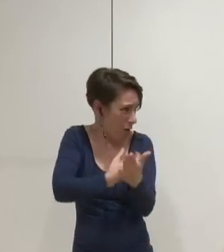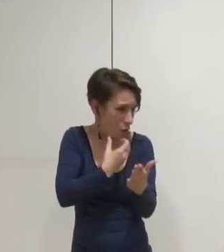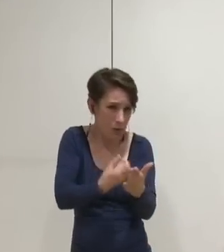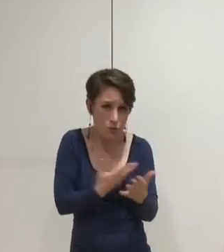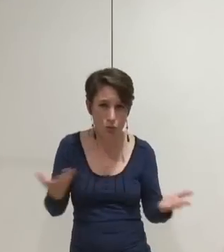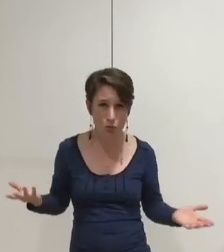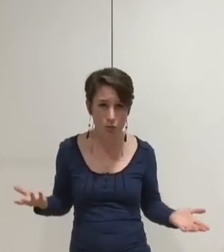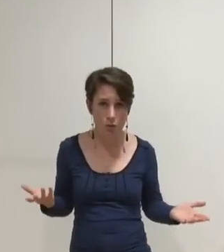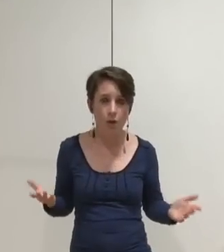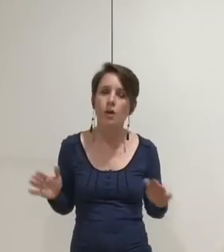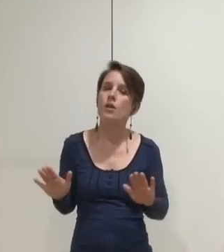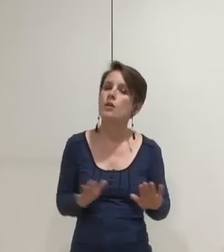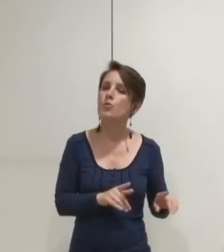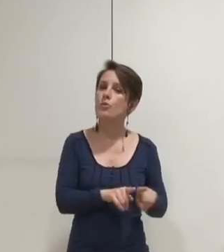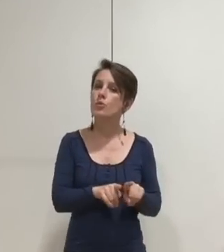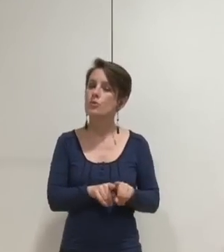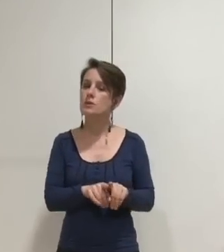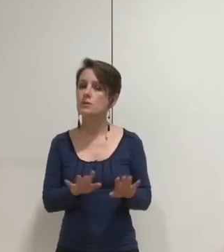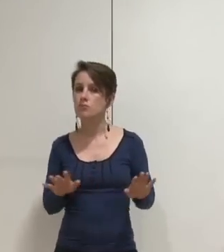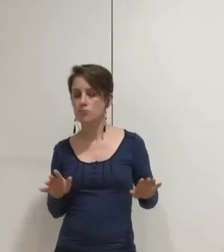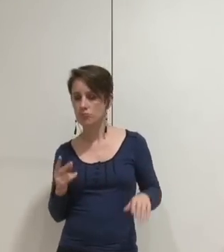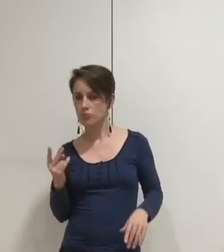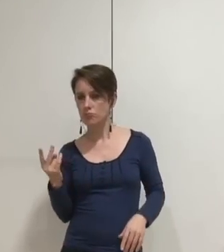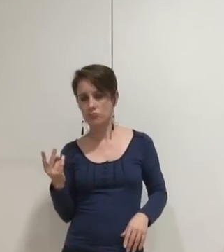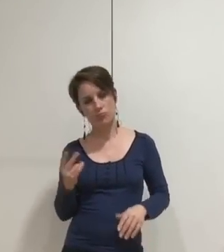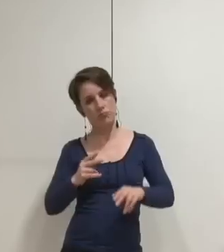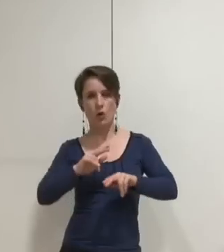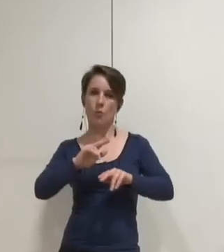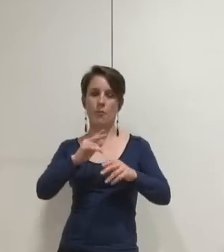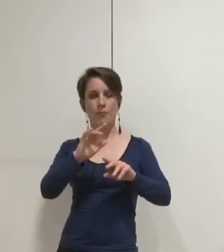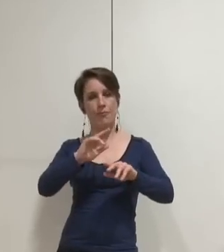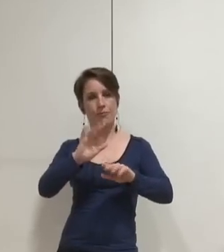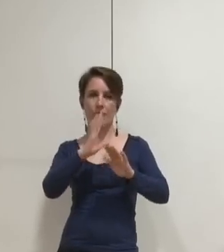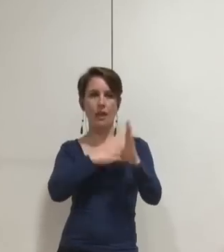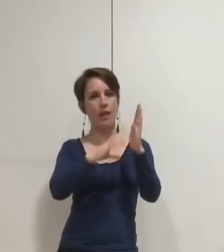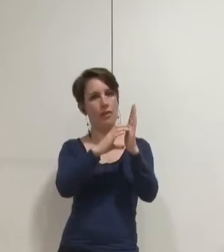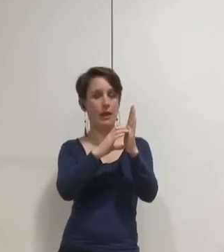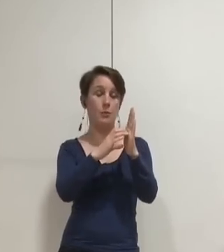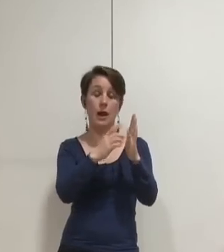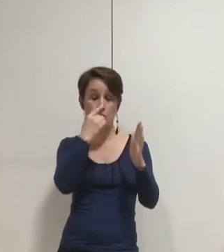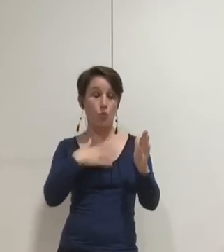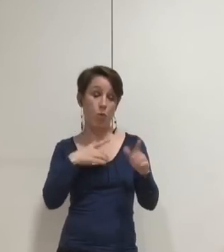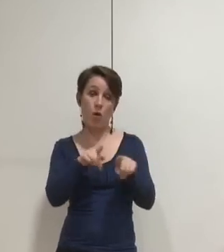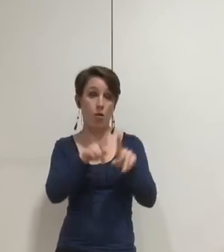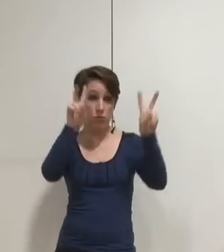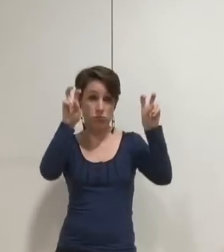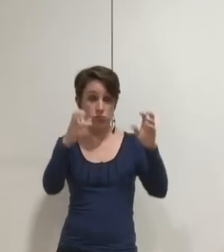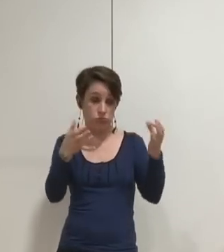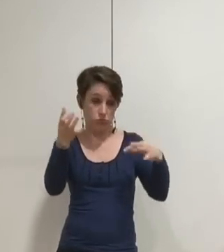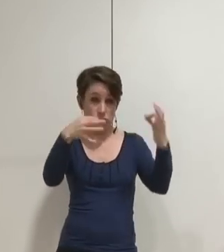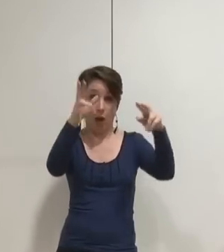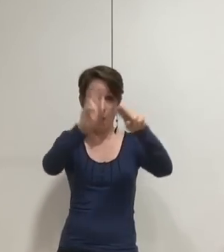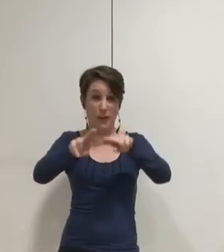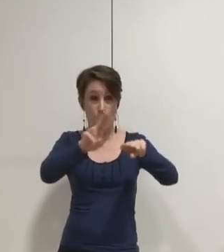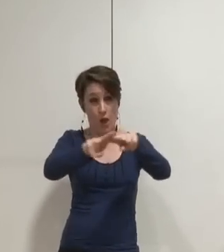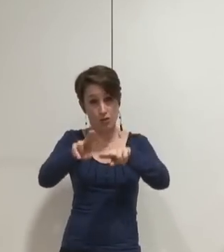euh il faut le reconnaître C de délibération s'apparent euh à du bricolage excusez-moi l'expression euh notamment